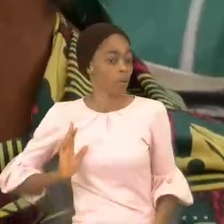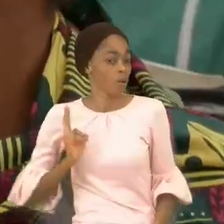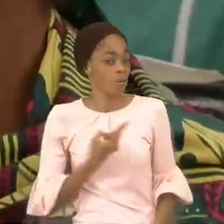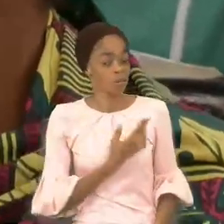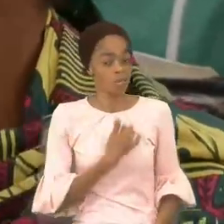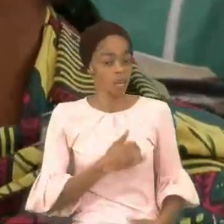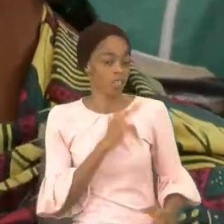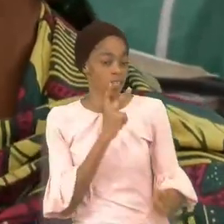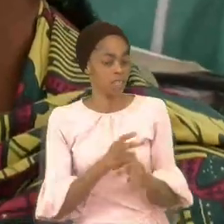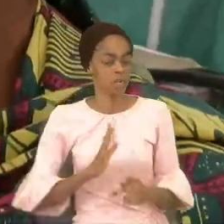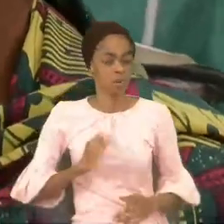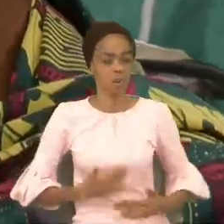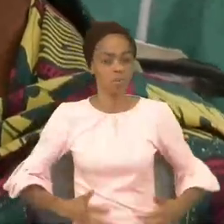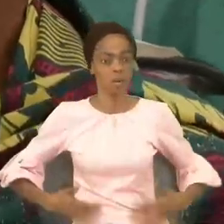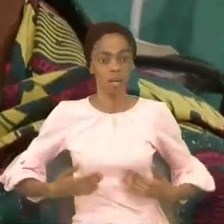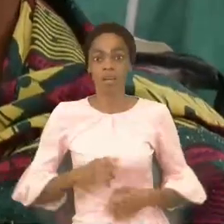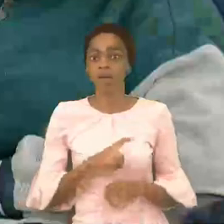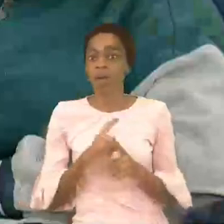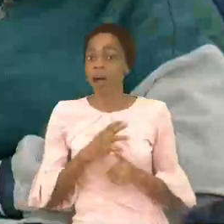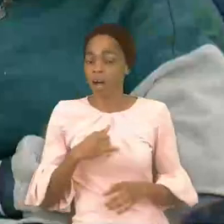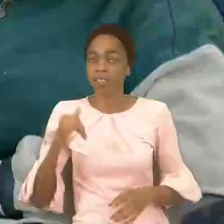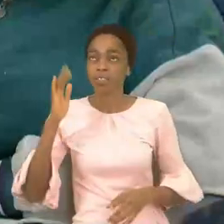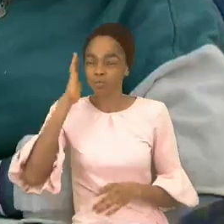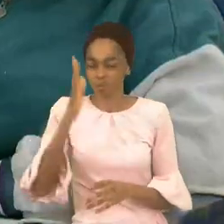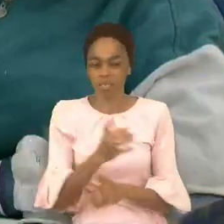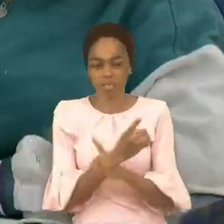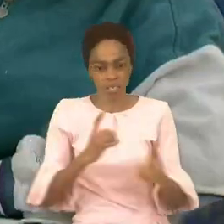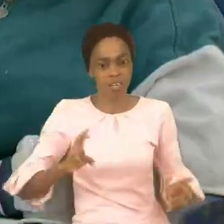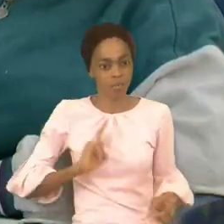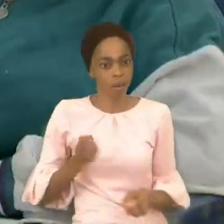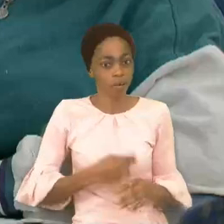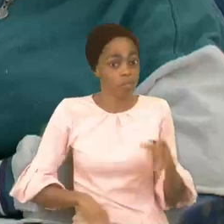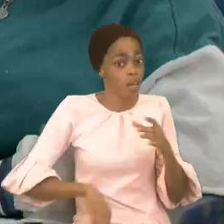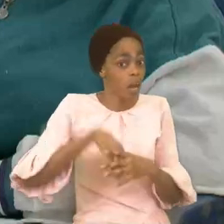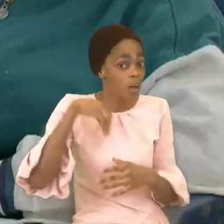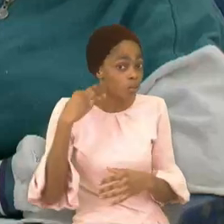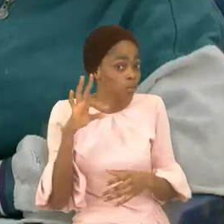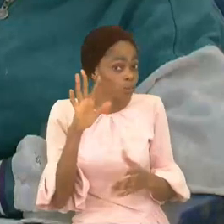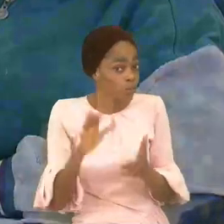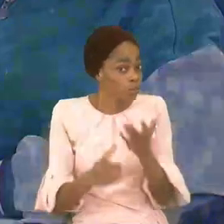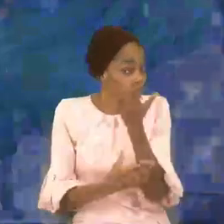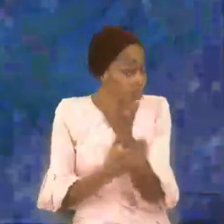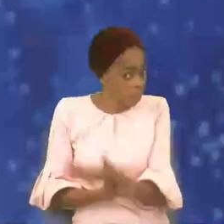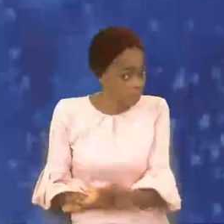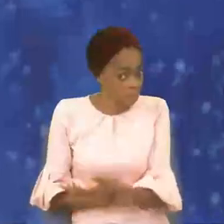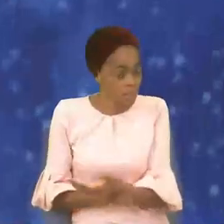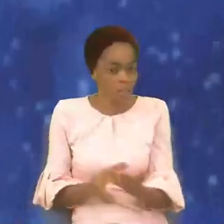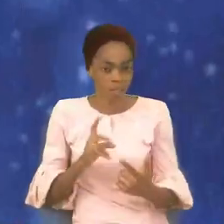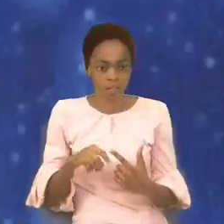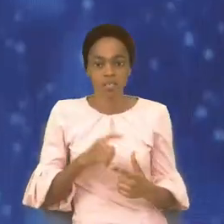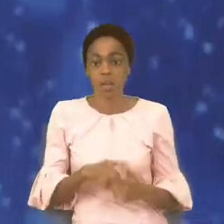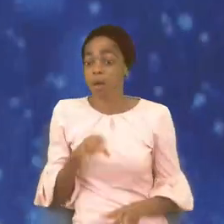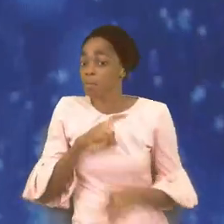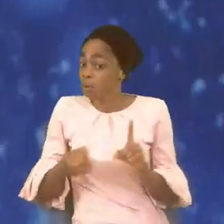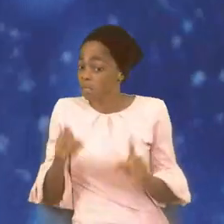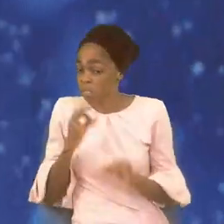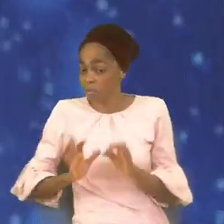vies. Et il nous délivrera de ta main. Alors ils ont dit,